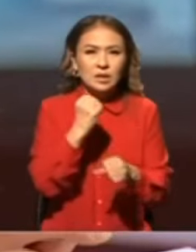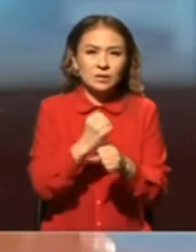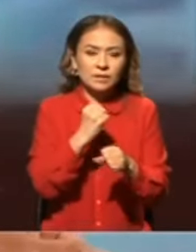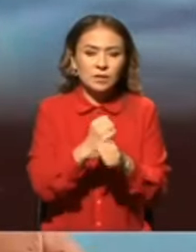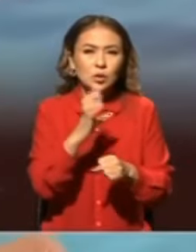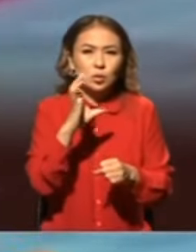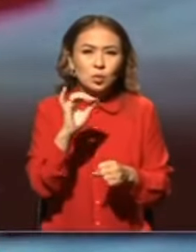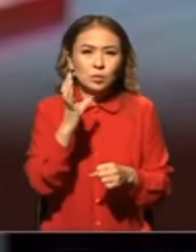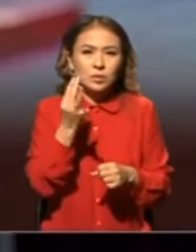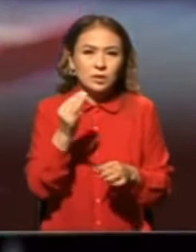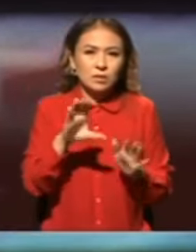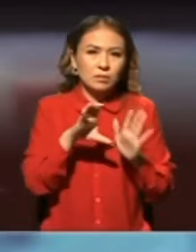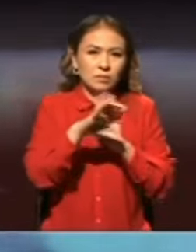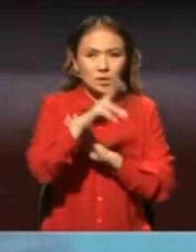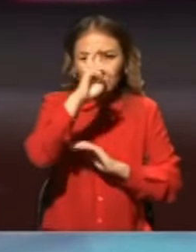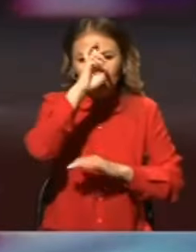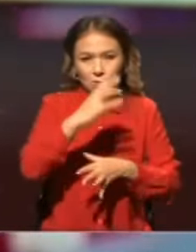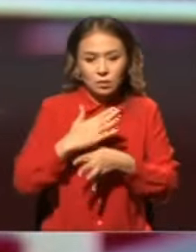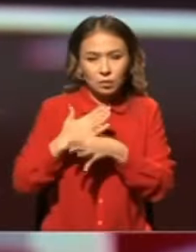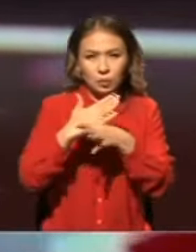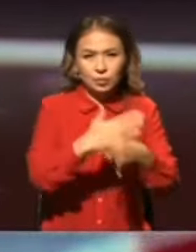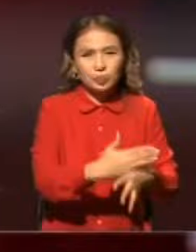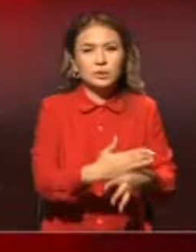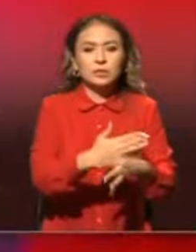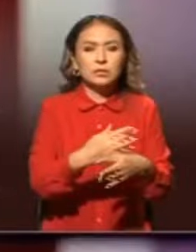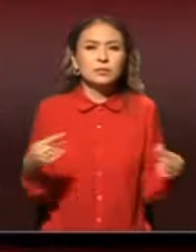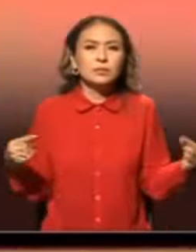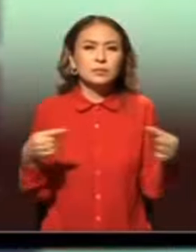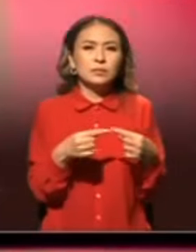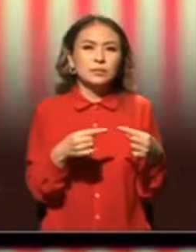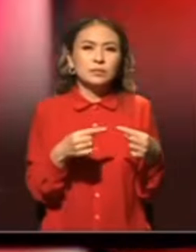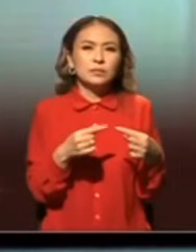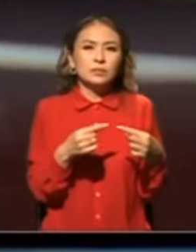жатқан субсидия, мемлекеттік қолдау, ол нақты мынау